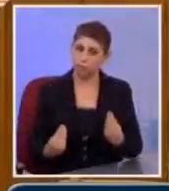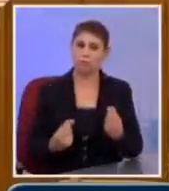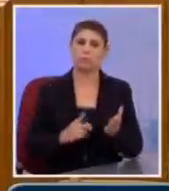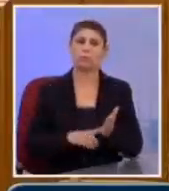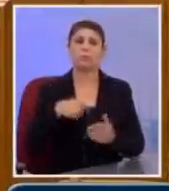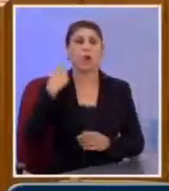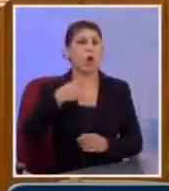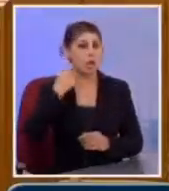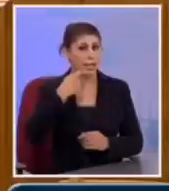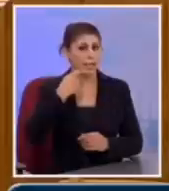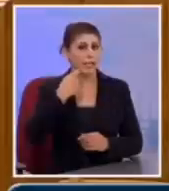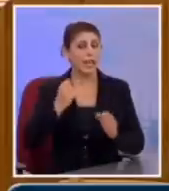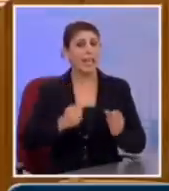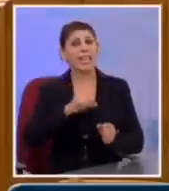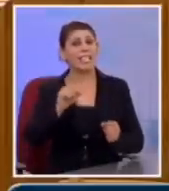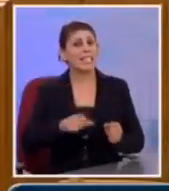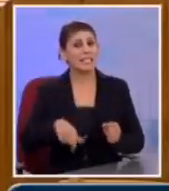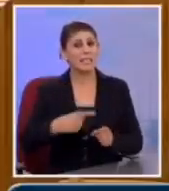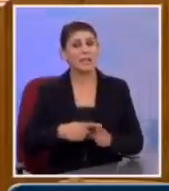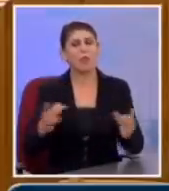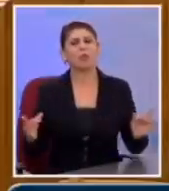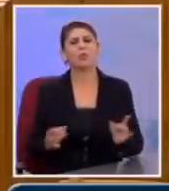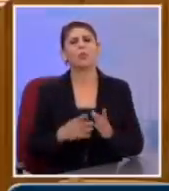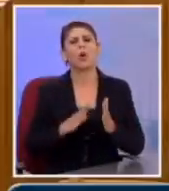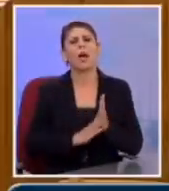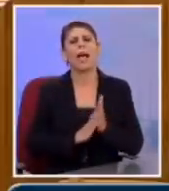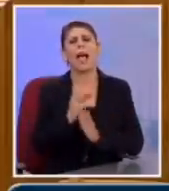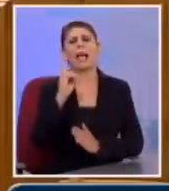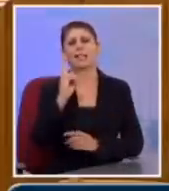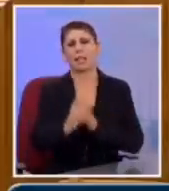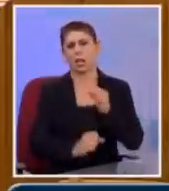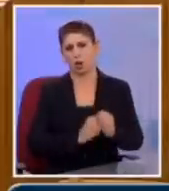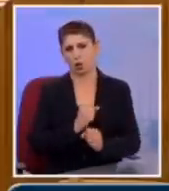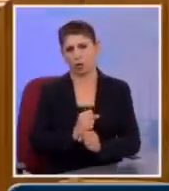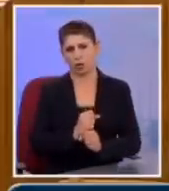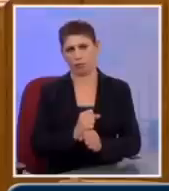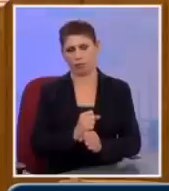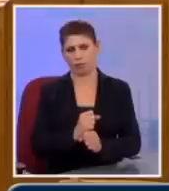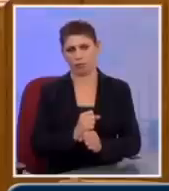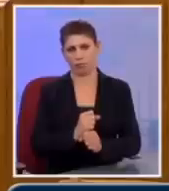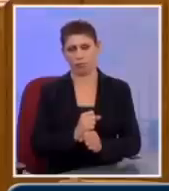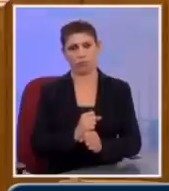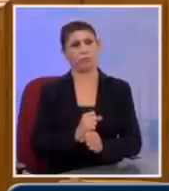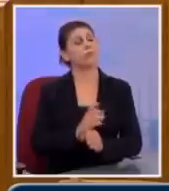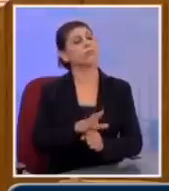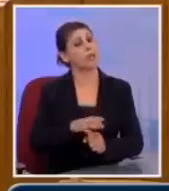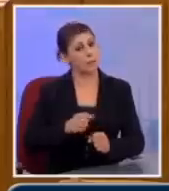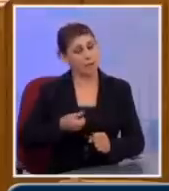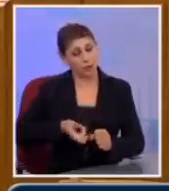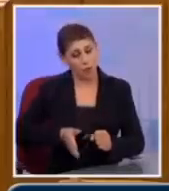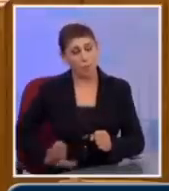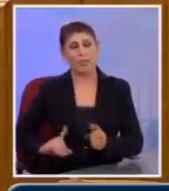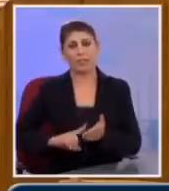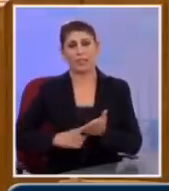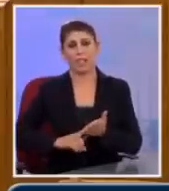πρέπει ο γονιός του να ζει στην Ελλάδα τουλάχιστον 11 χρόνια για να πάρει το παιδί του ηθαγένεια.